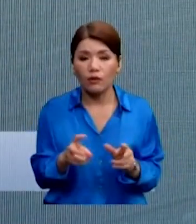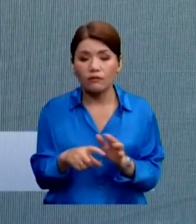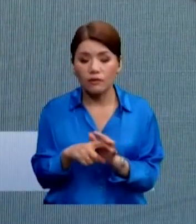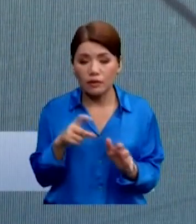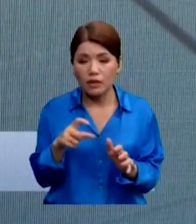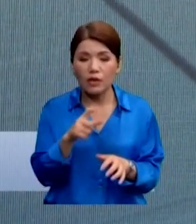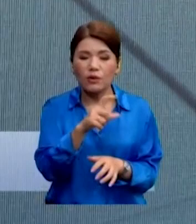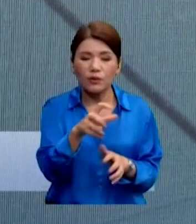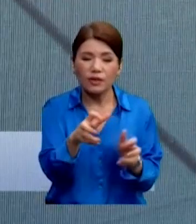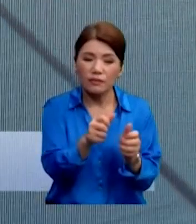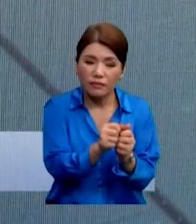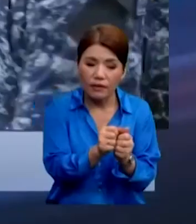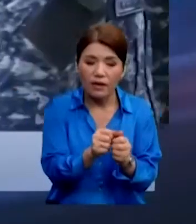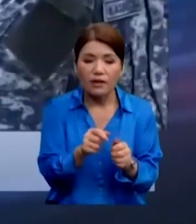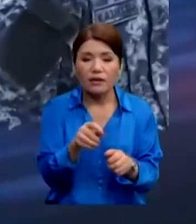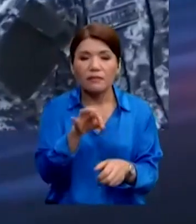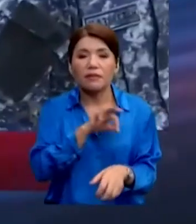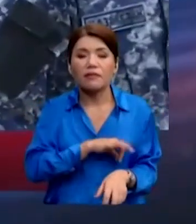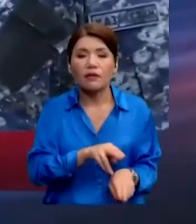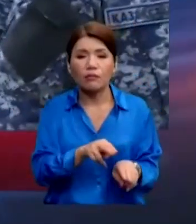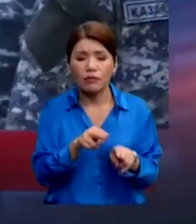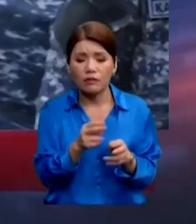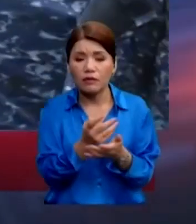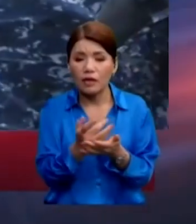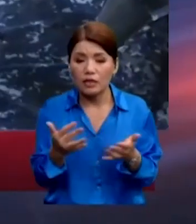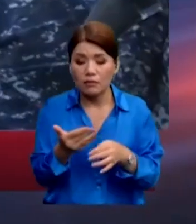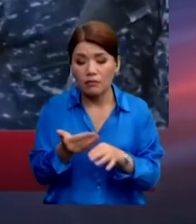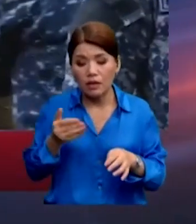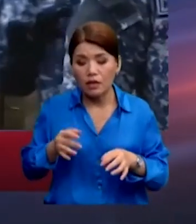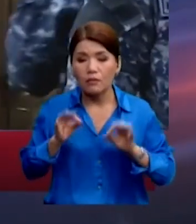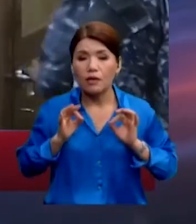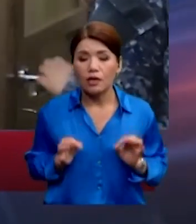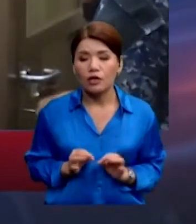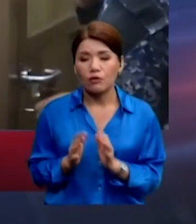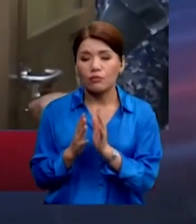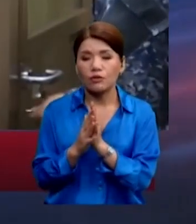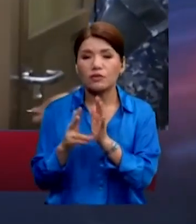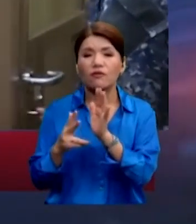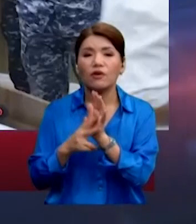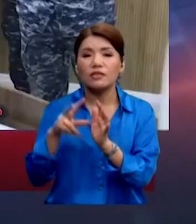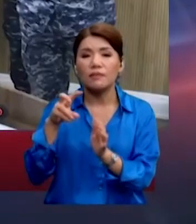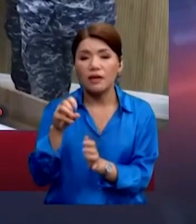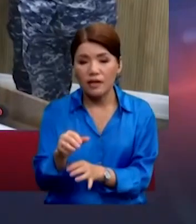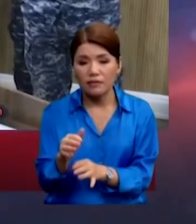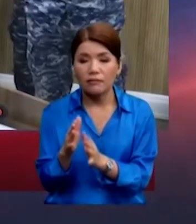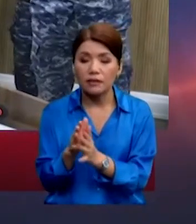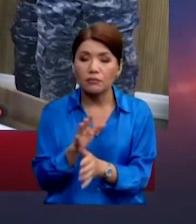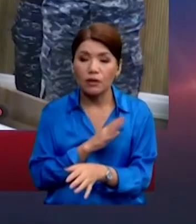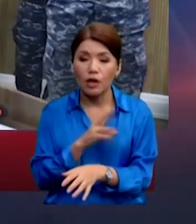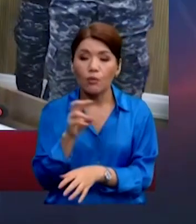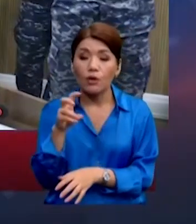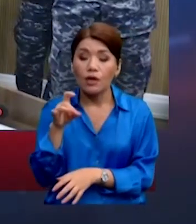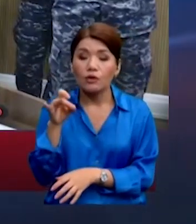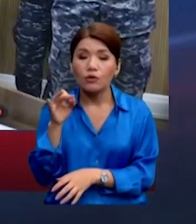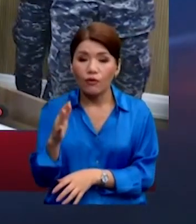Захват заложников с применением оружия. Ранее прокуроры запрашивали для него 8 лет лишения свободы. К слову, Мурадов получил